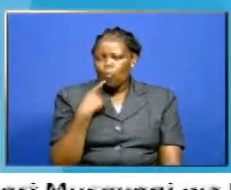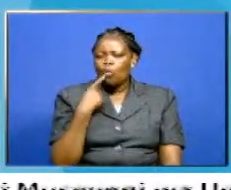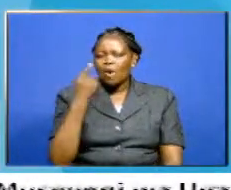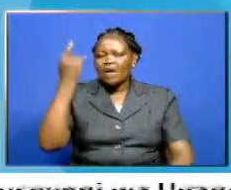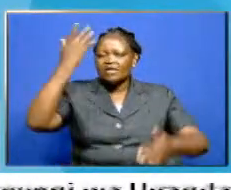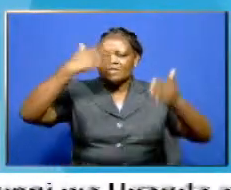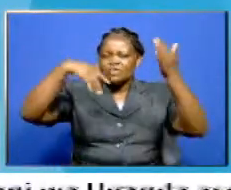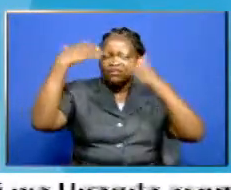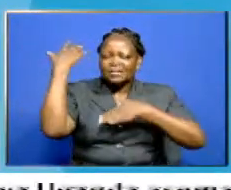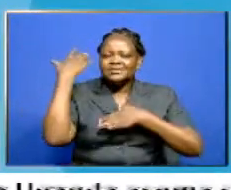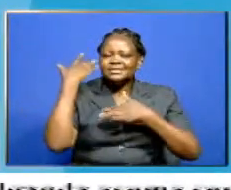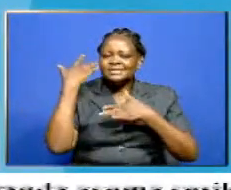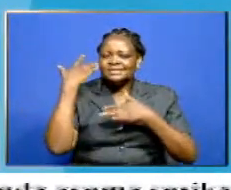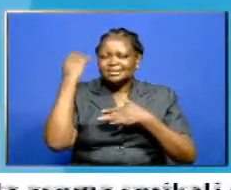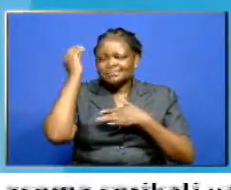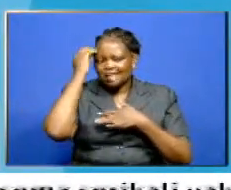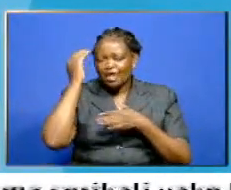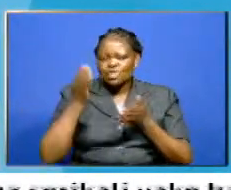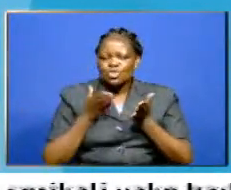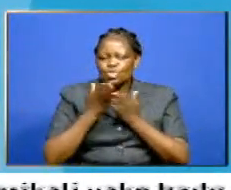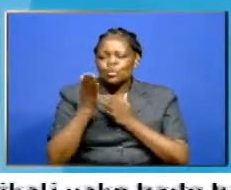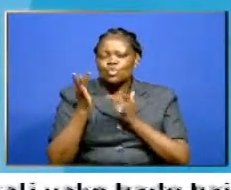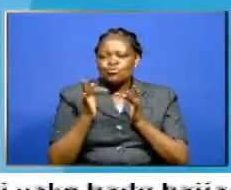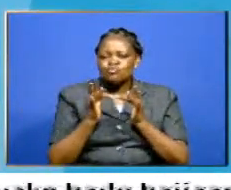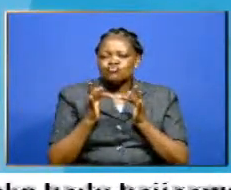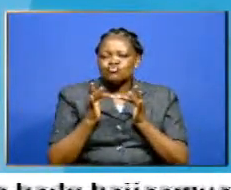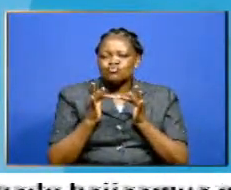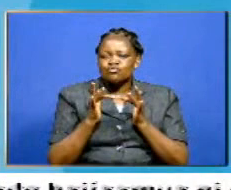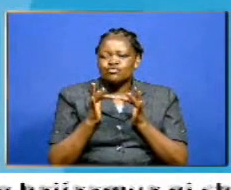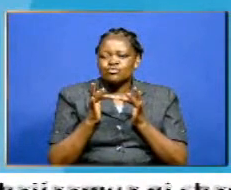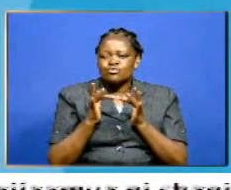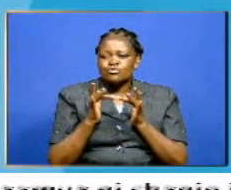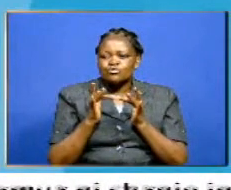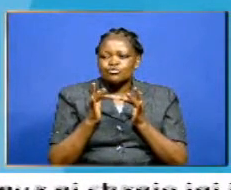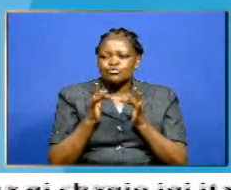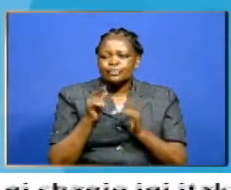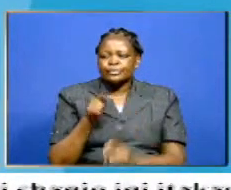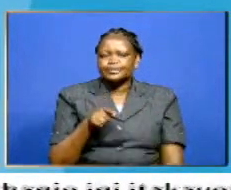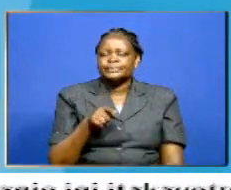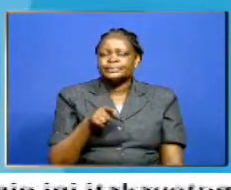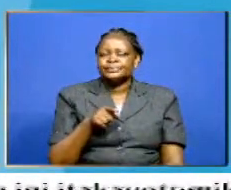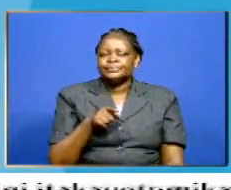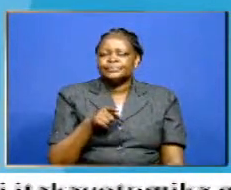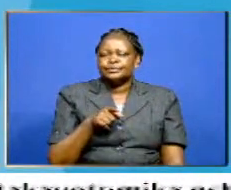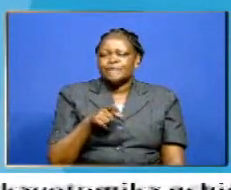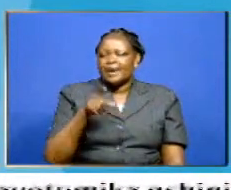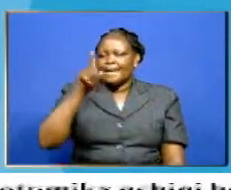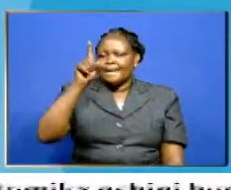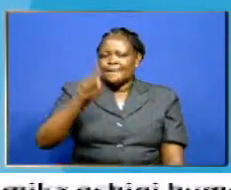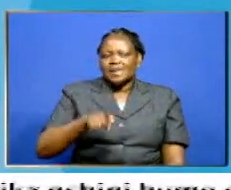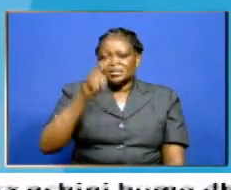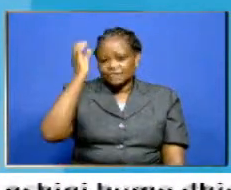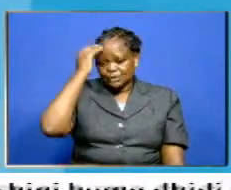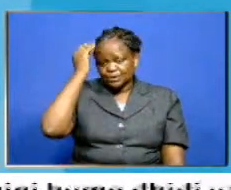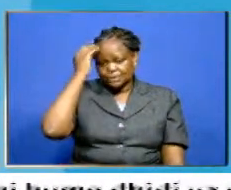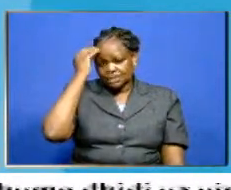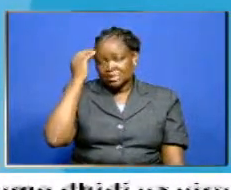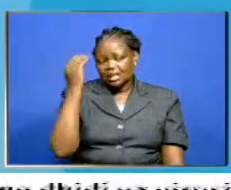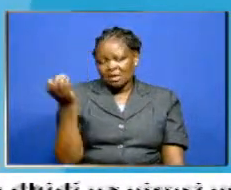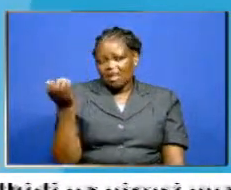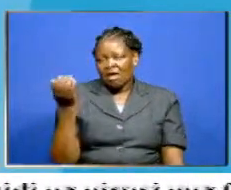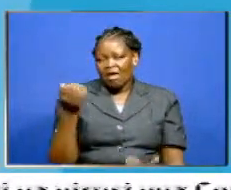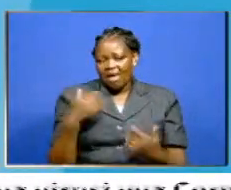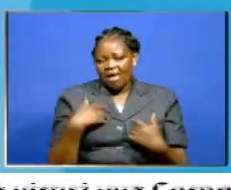vikuu wanasomea kupitia mbinu ya mtandao. Na katika mbinu ya mtandao lazima mwanafunzi awe either